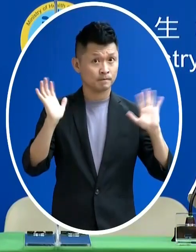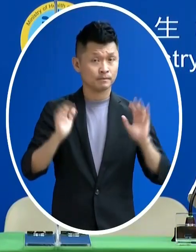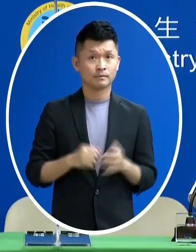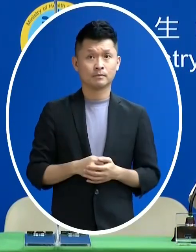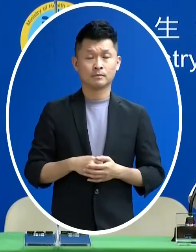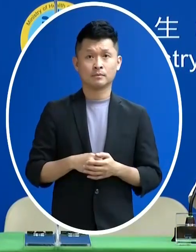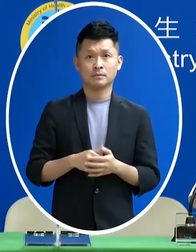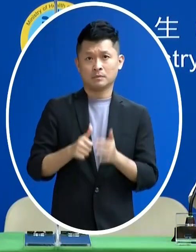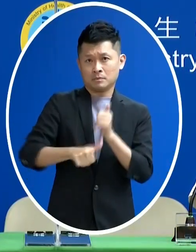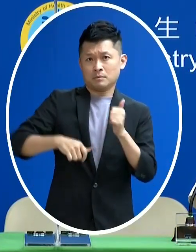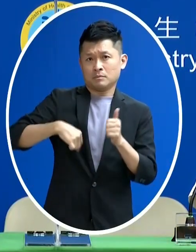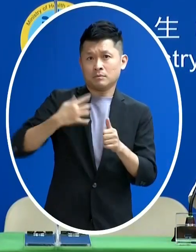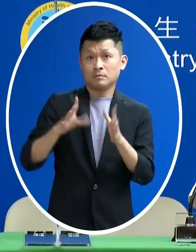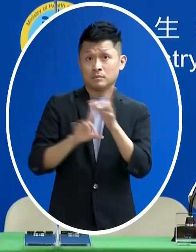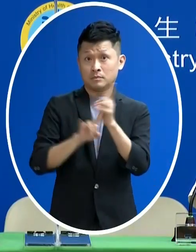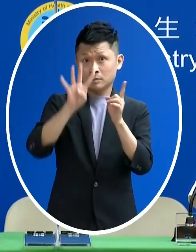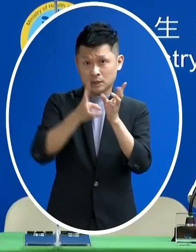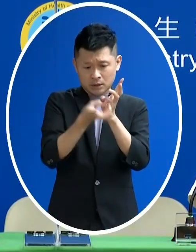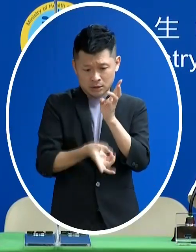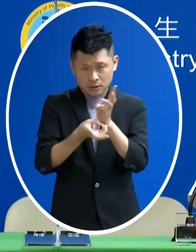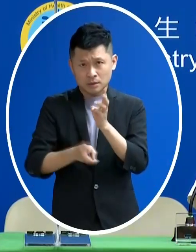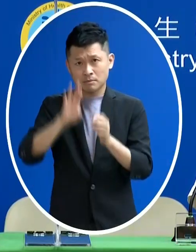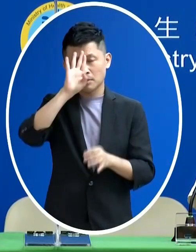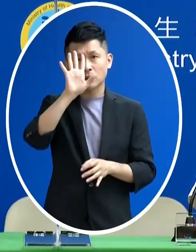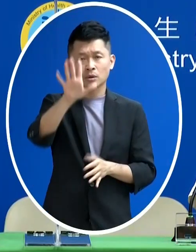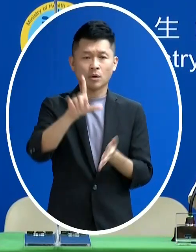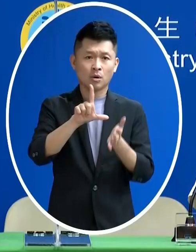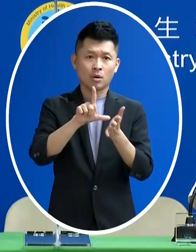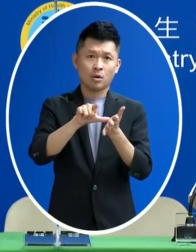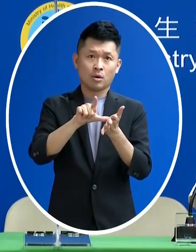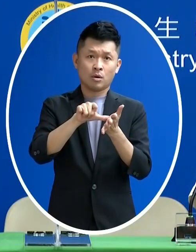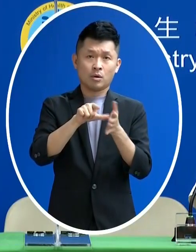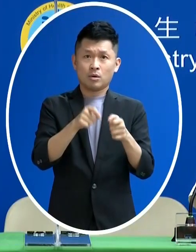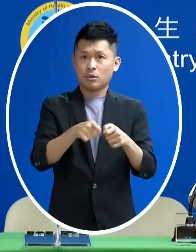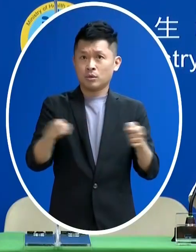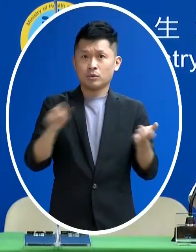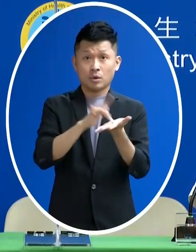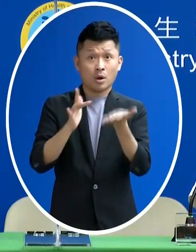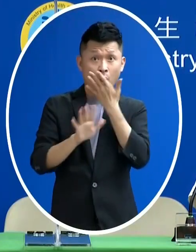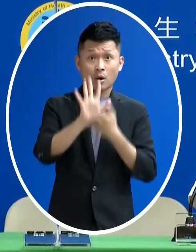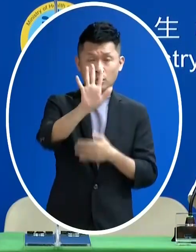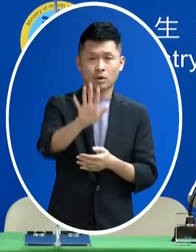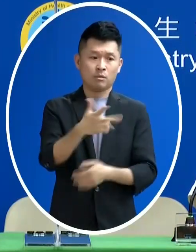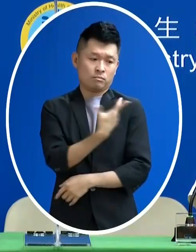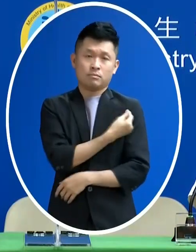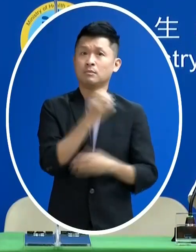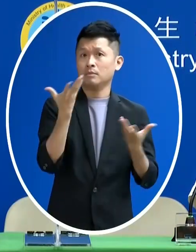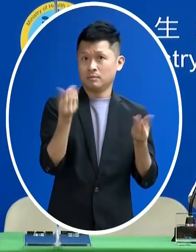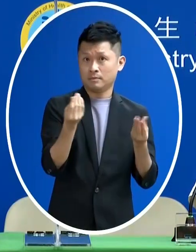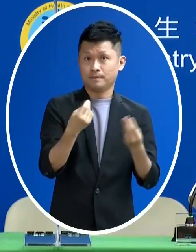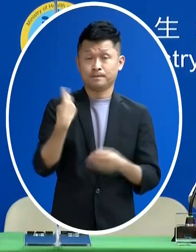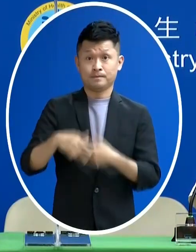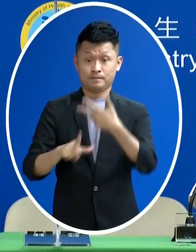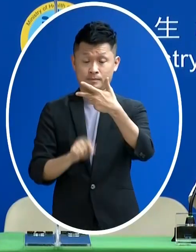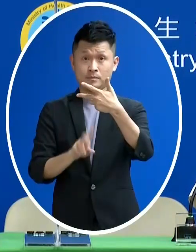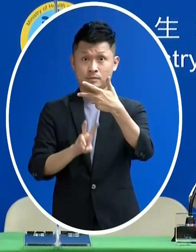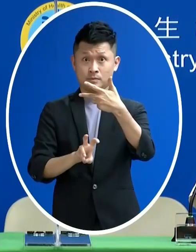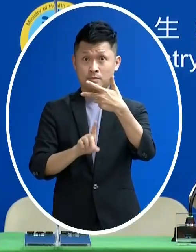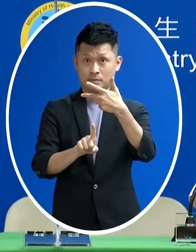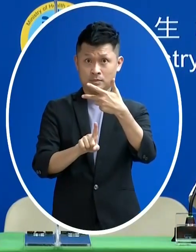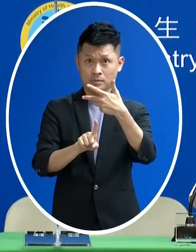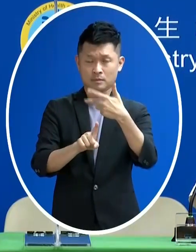有先天性的神经系统疾病哦，长期在服药，那没有接种疫苗。7月31号的时候有出